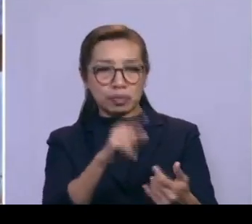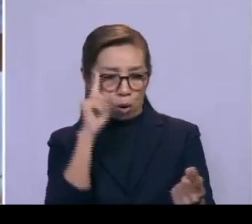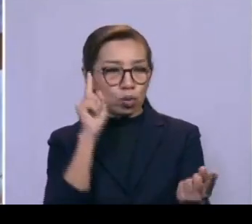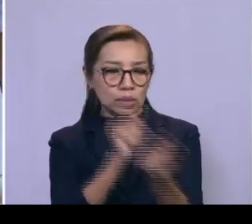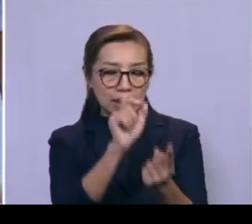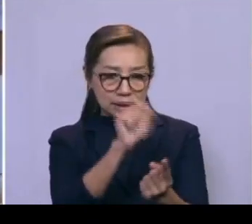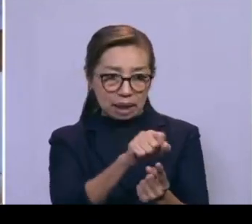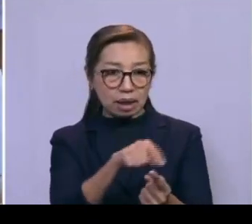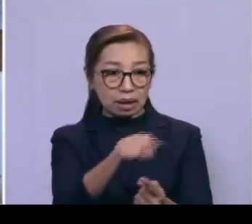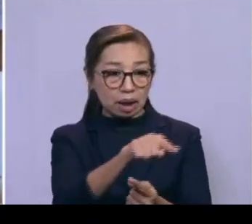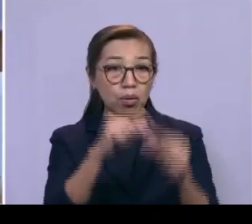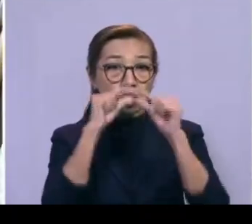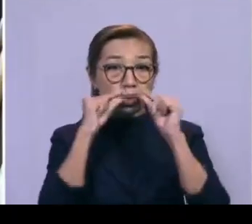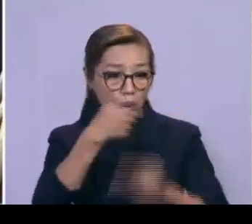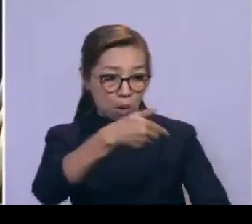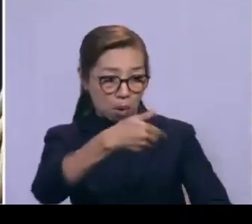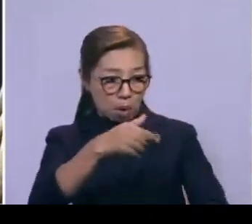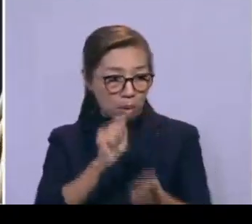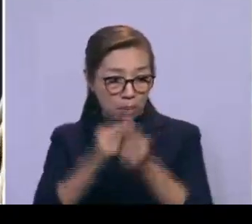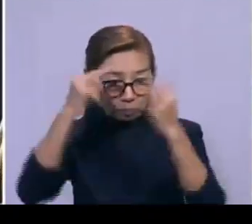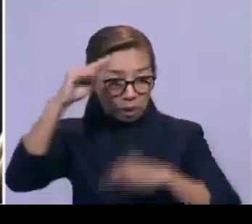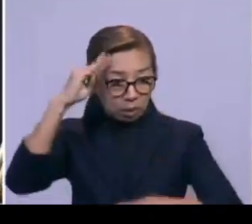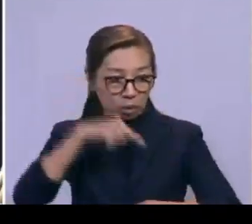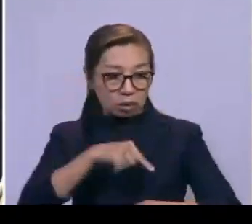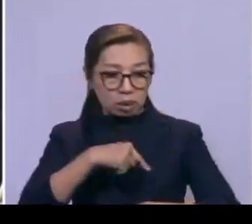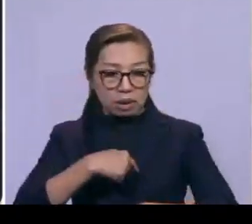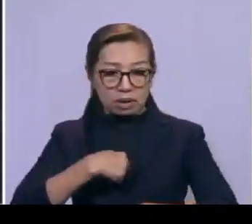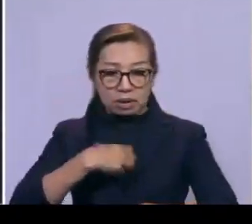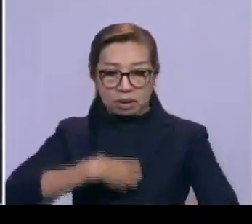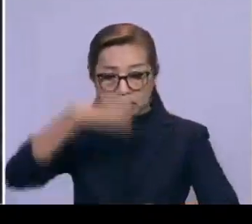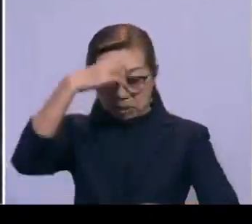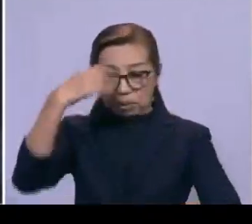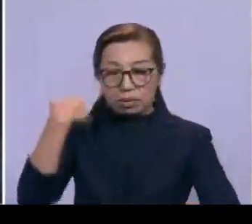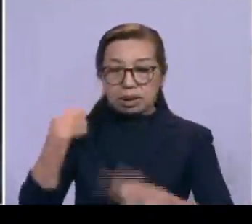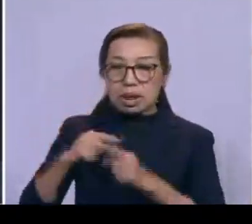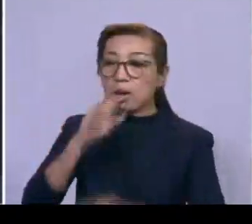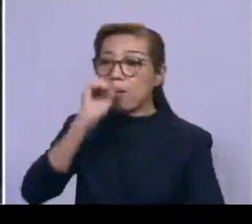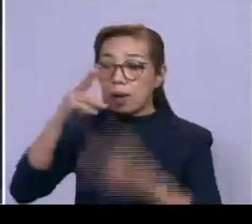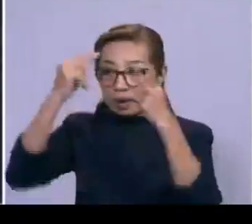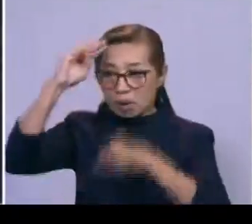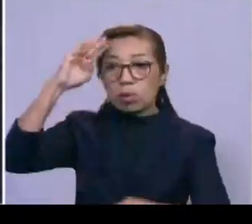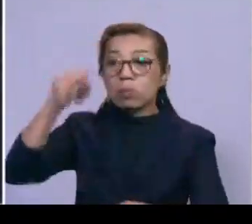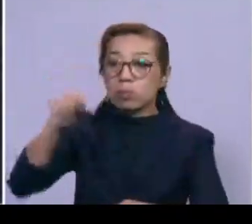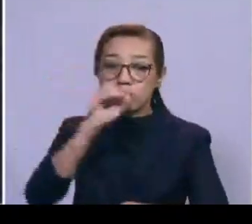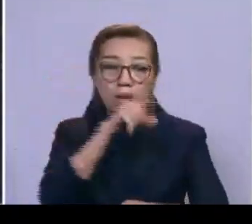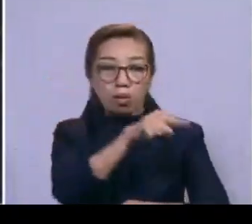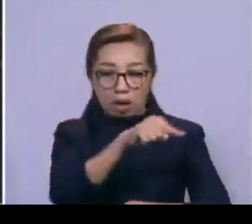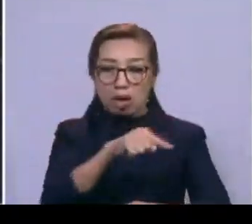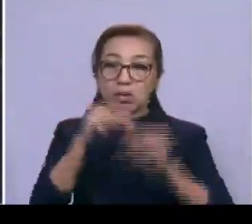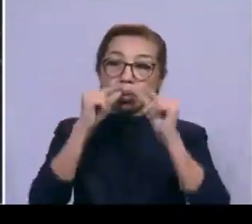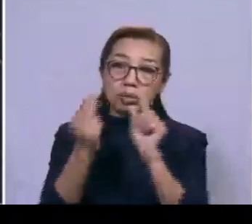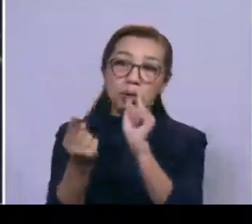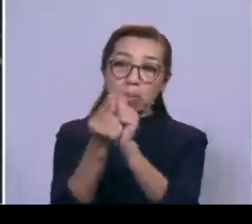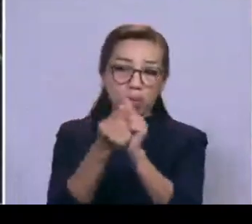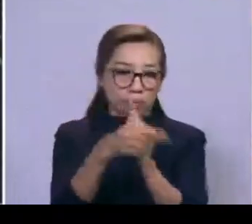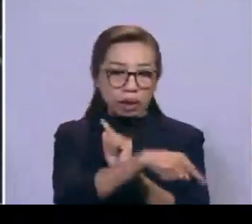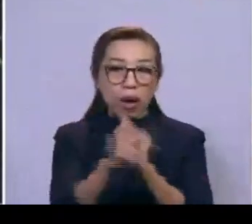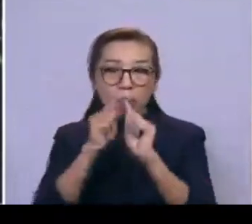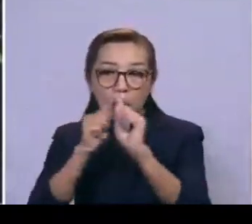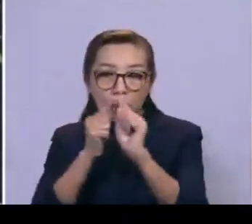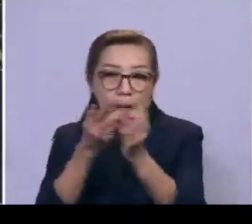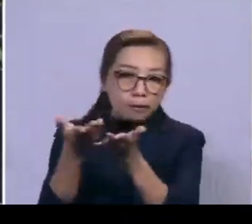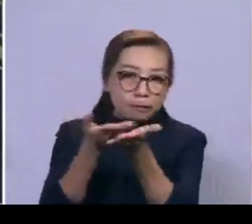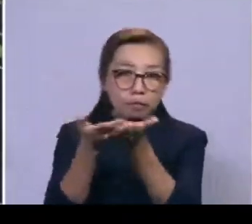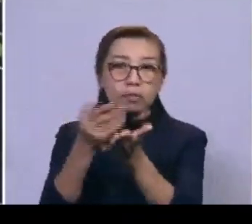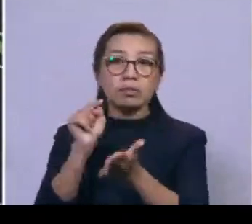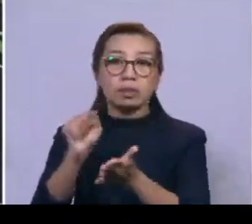ไปแจ้งพลเอกประยุทธ์แต่ตอนนั้นเนี่ยถามว่าอารมณ์เป็นยังไงก็แอบโกรธนิดอยู่เหมือนกันนะแต่สุดท้ายอ่ะก็ยอมให้พบเพื่อความเข้าใจกัน